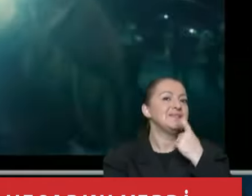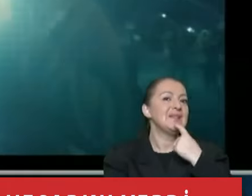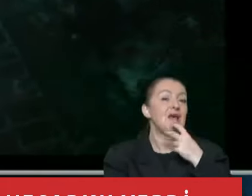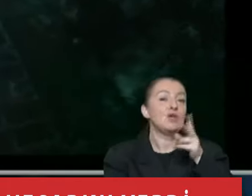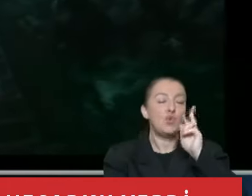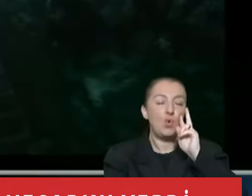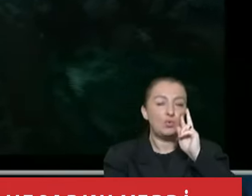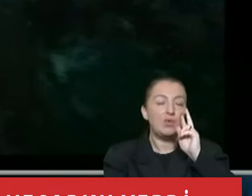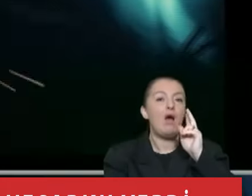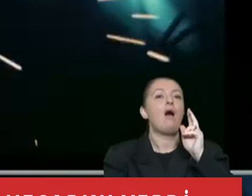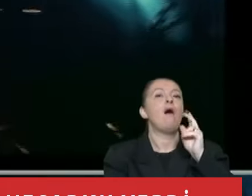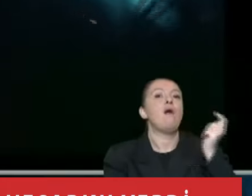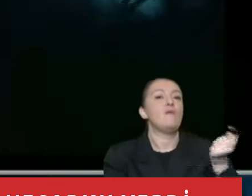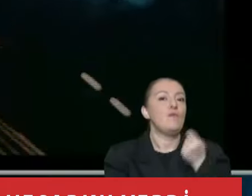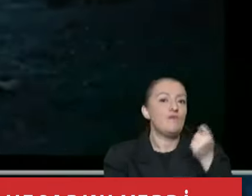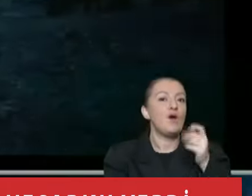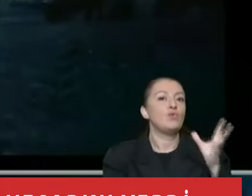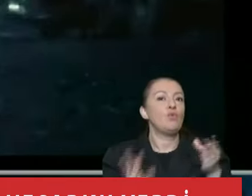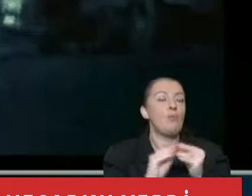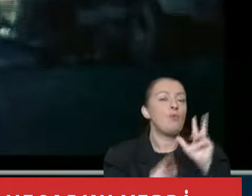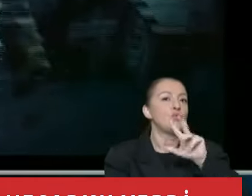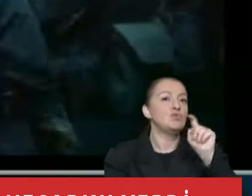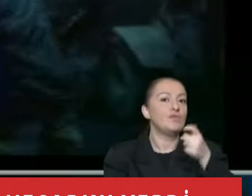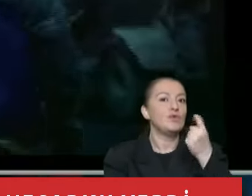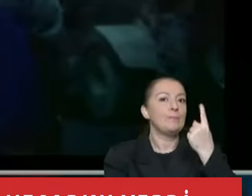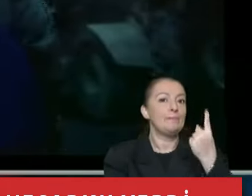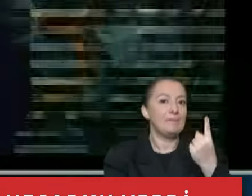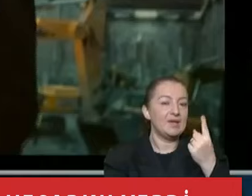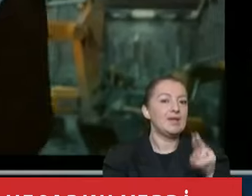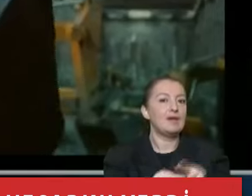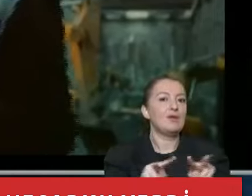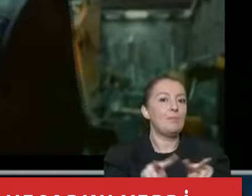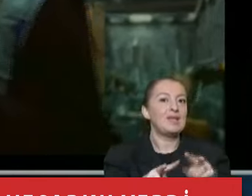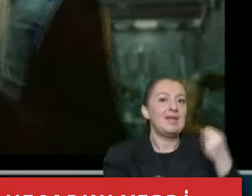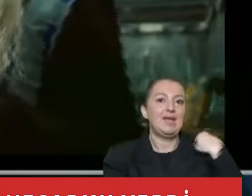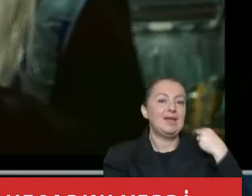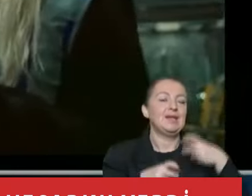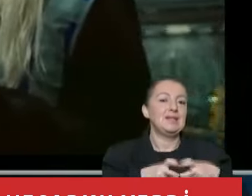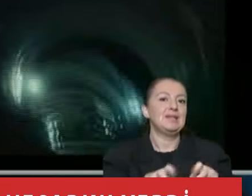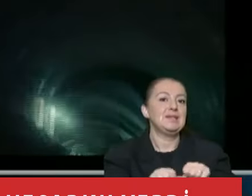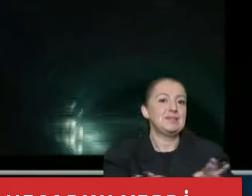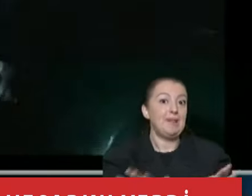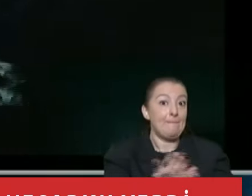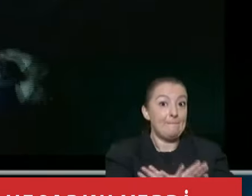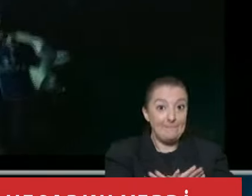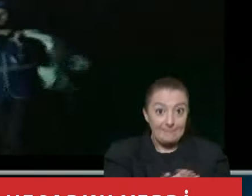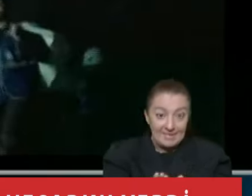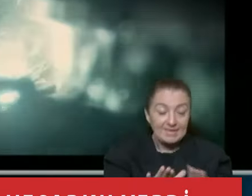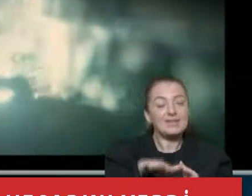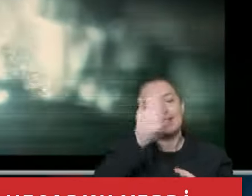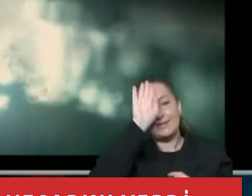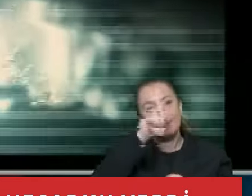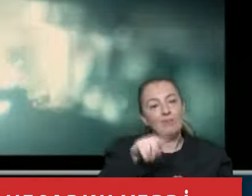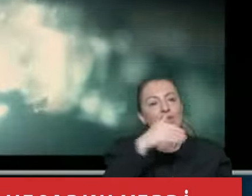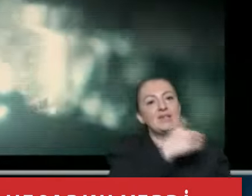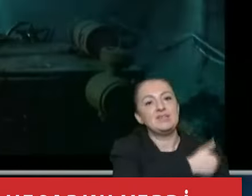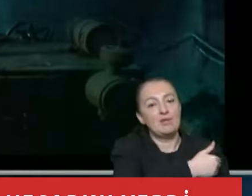kadar toplam 30.1 Km yeni raylı sistem hattını daha tamamlayıp istanbulluların